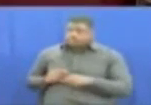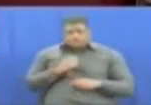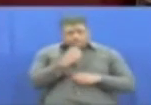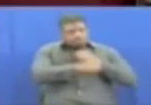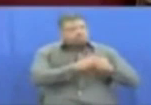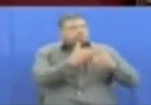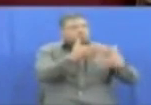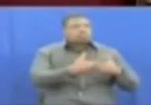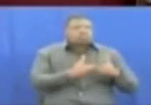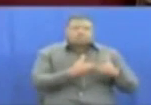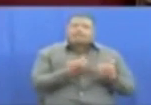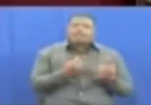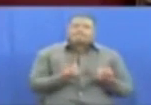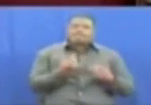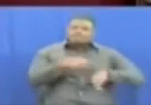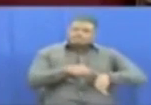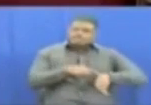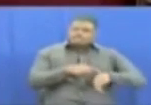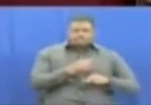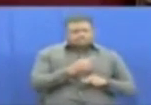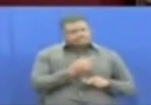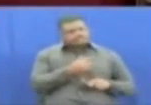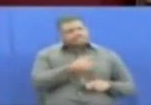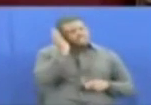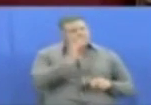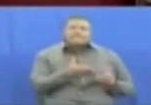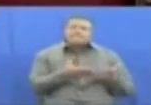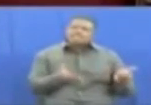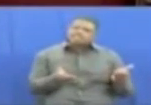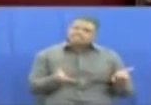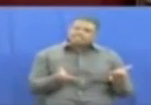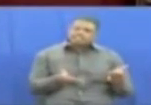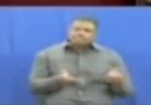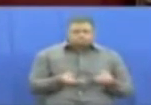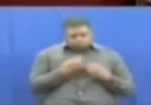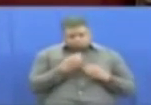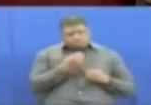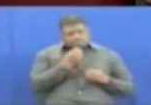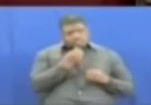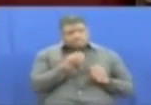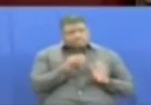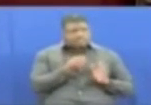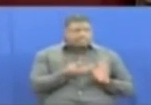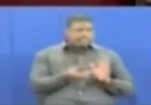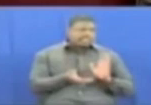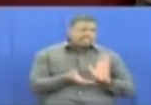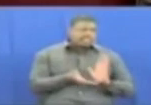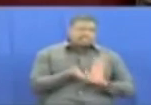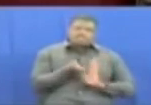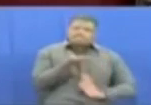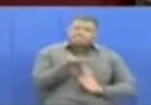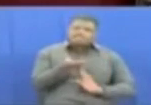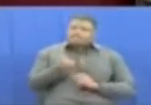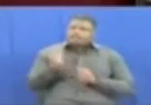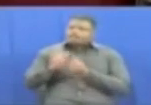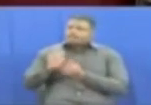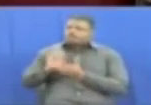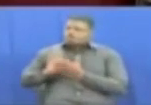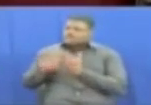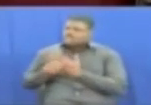fulani utafika ambapo utaomba serikali watu update kidogo, ni mambo gani ambayo